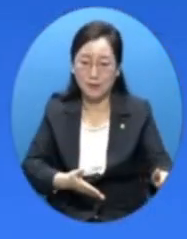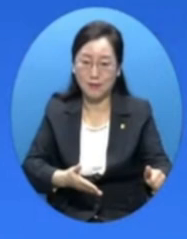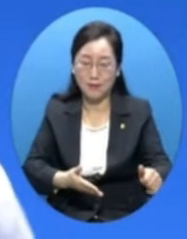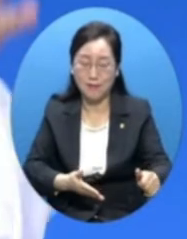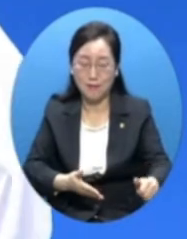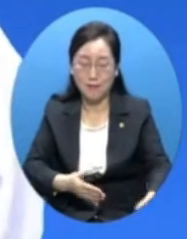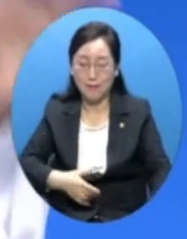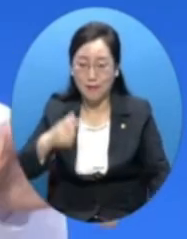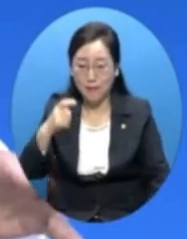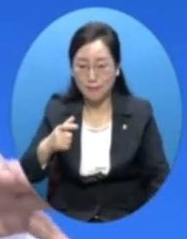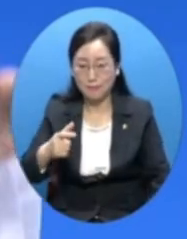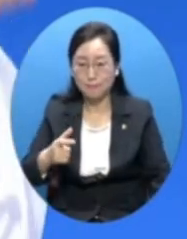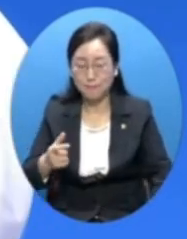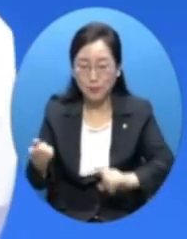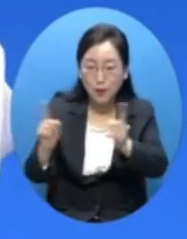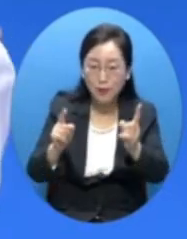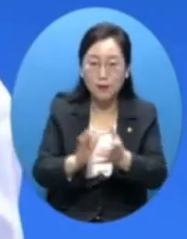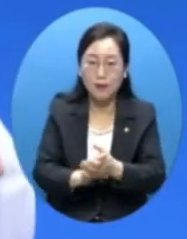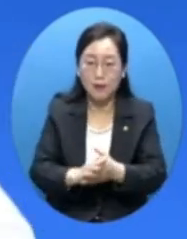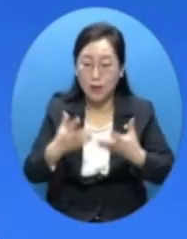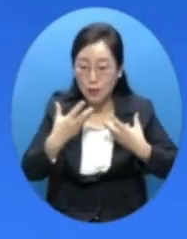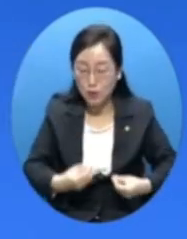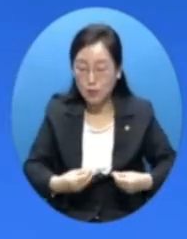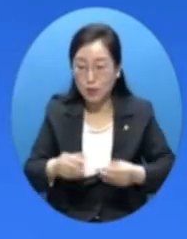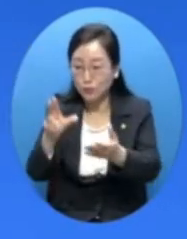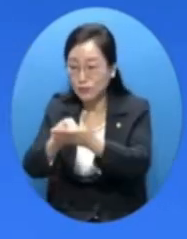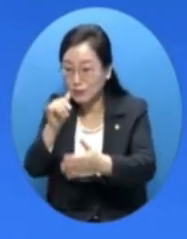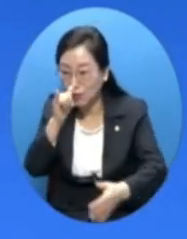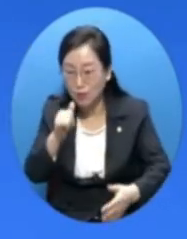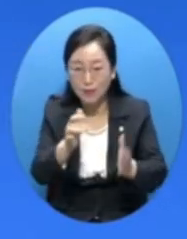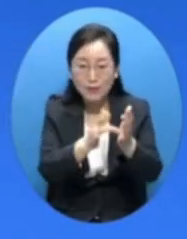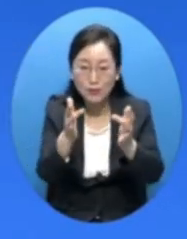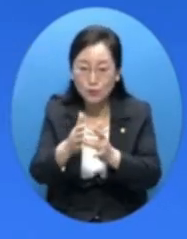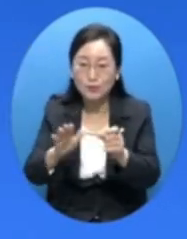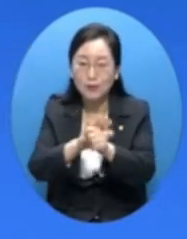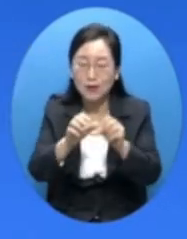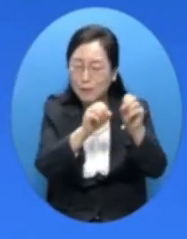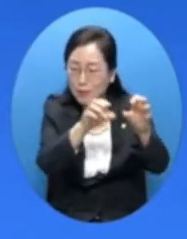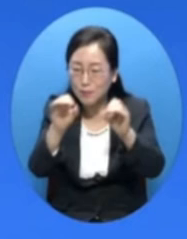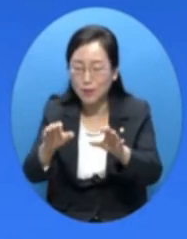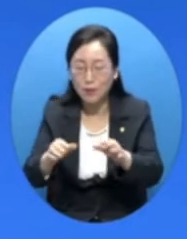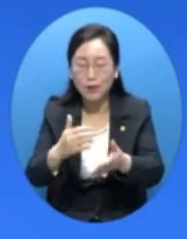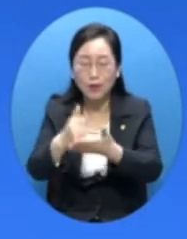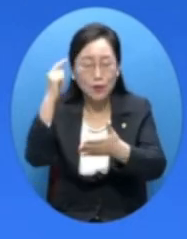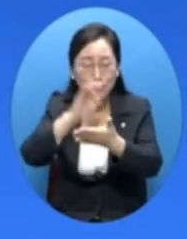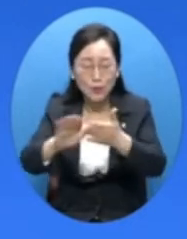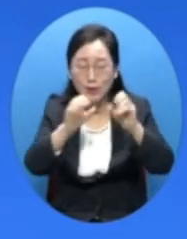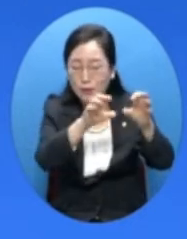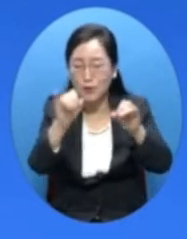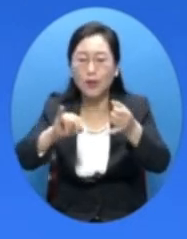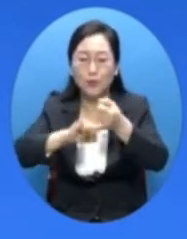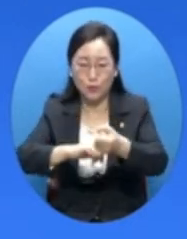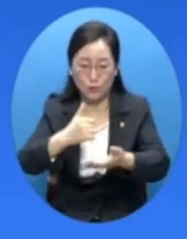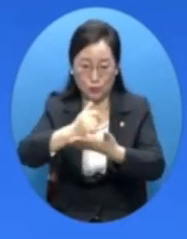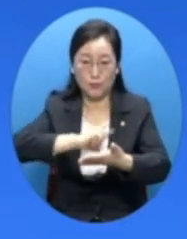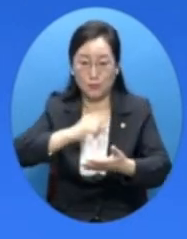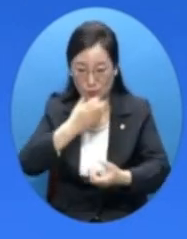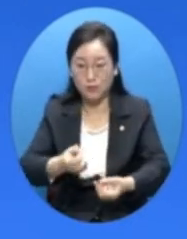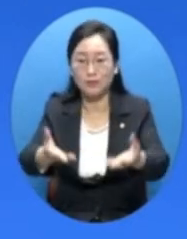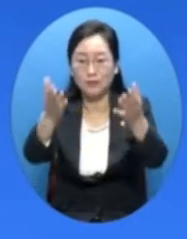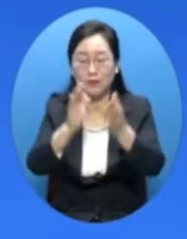일어나서 절망에 처한 사람들에게, 문제에 처한 사람들에게 예수의 사랑을 전하고 주님의 평안을 전하는 여러분 모두 되시기를 주님 이름으로